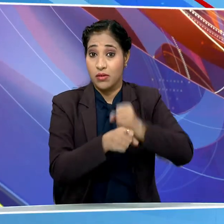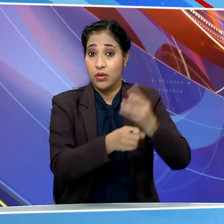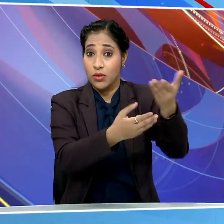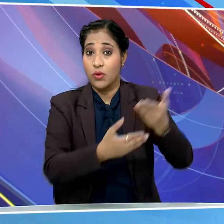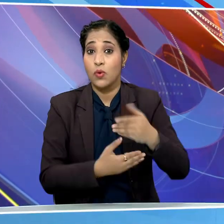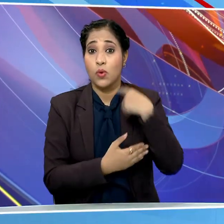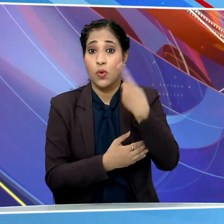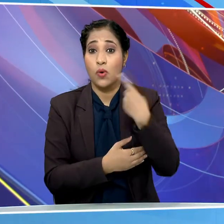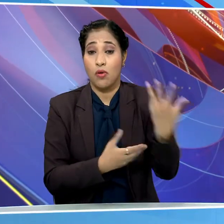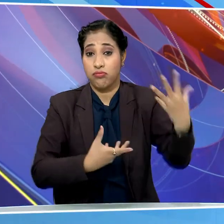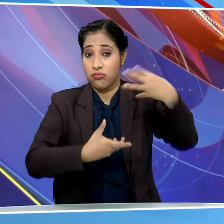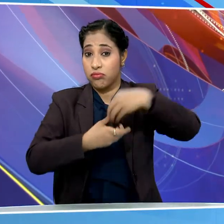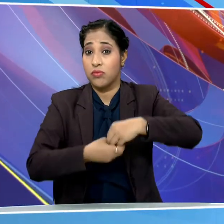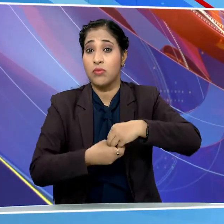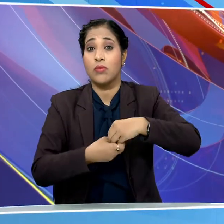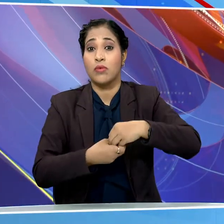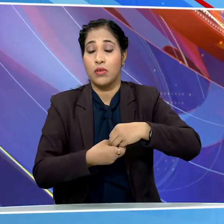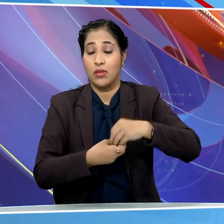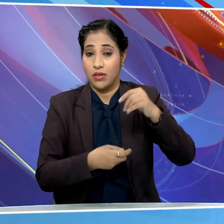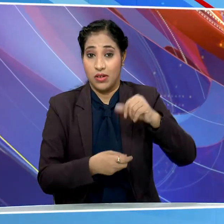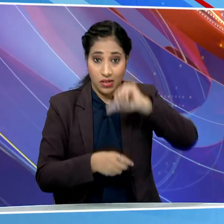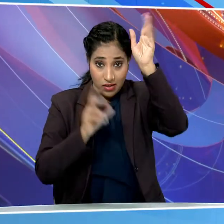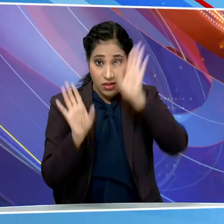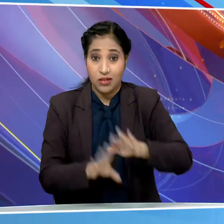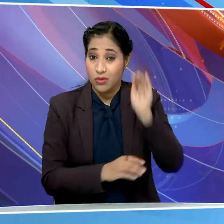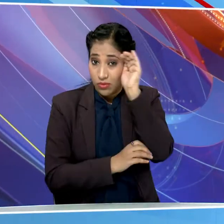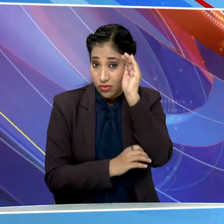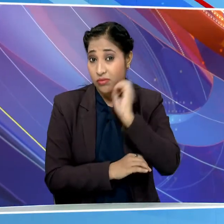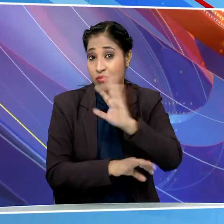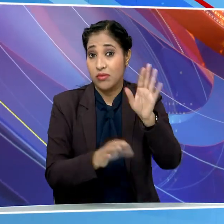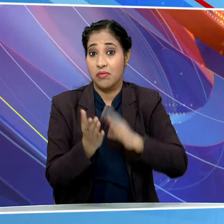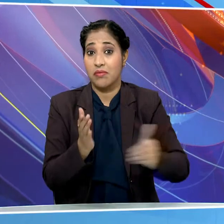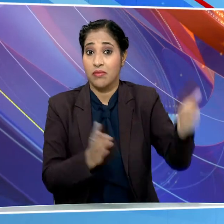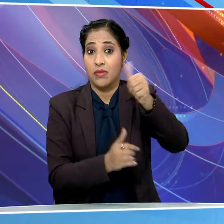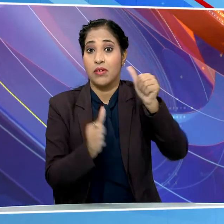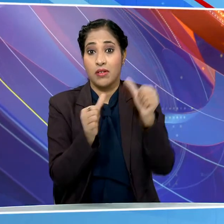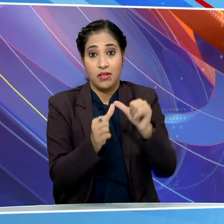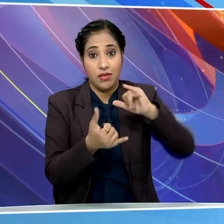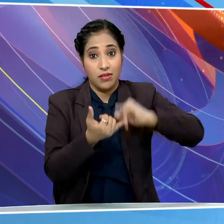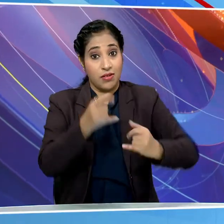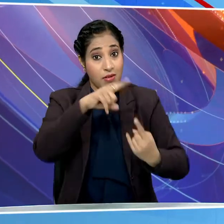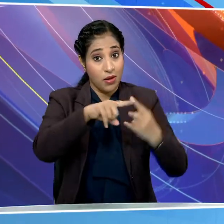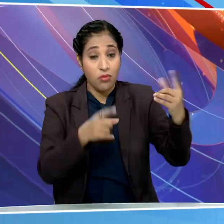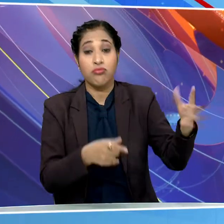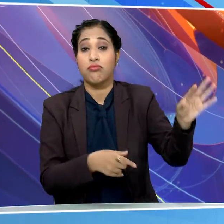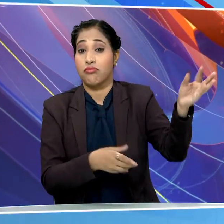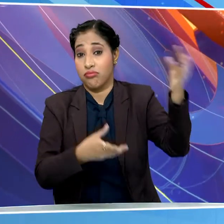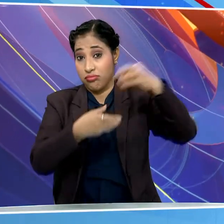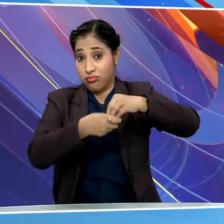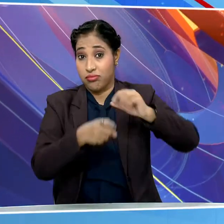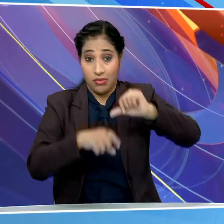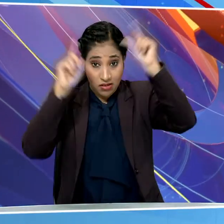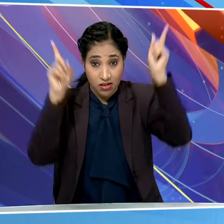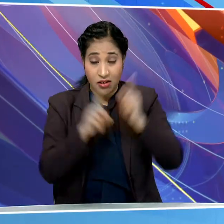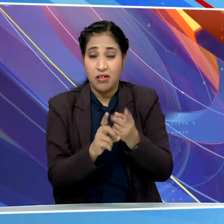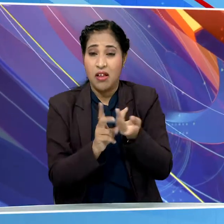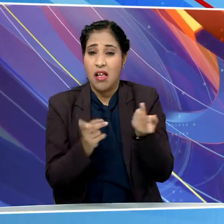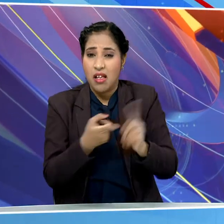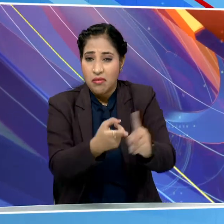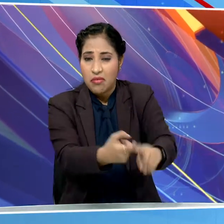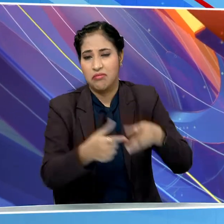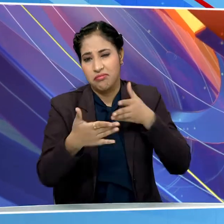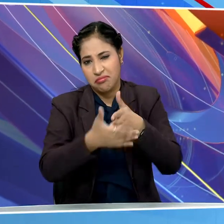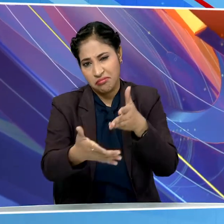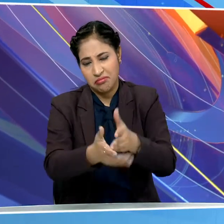पर शामिल होते हुए देश के सूचना और प्रसारण मंत्री अनुराग सिंह ठाकुर ने कहा कि देश के सामने कई तरह की चुनौतियां